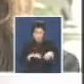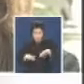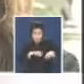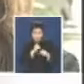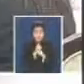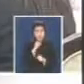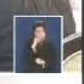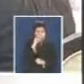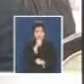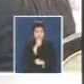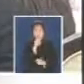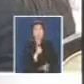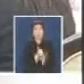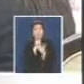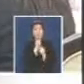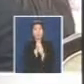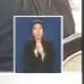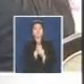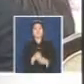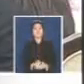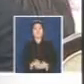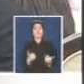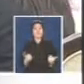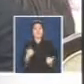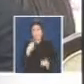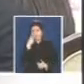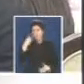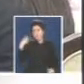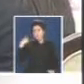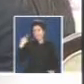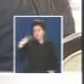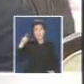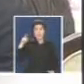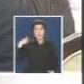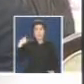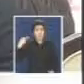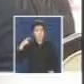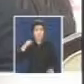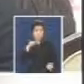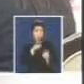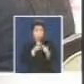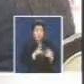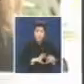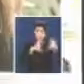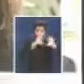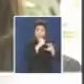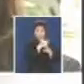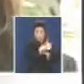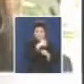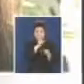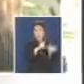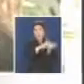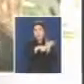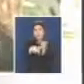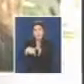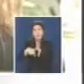ด้วย นี่ได้ทั้งในที่เป็นผมเห็นเป็นระดับปลัดกระทรวง ค่ะ คืออยู่ในระบบราชการก็ได ้เรียกว่าเลขาค่ะ